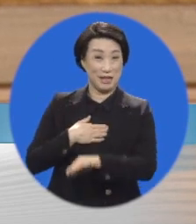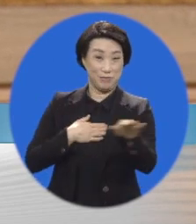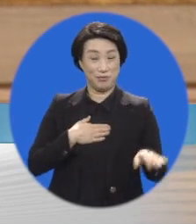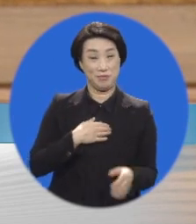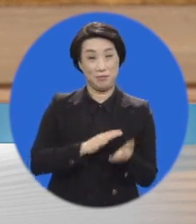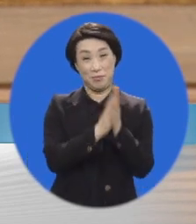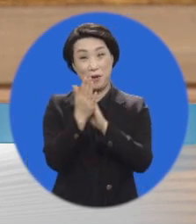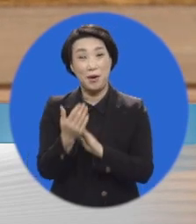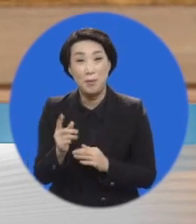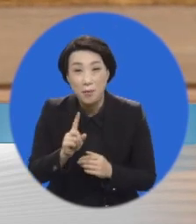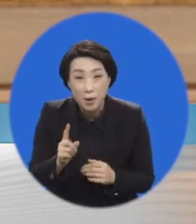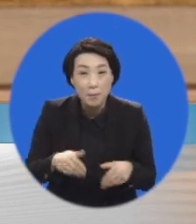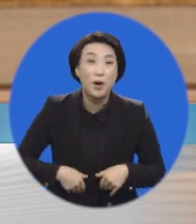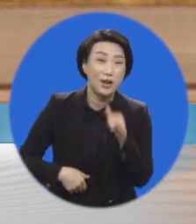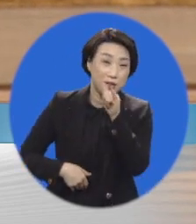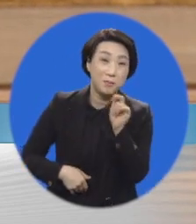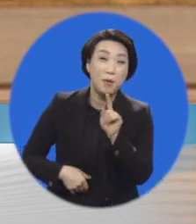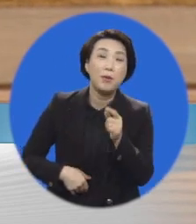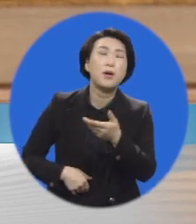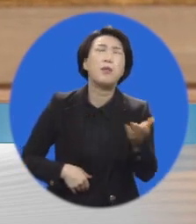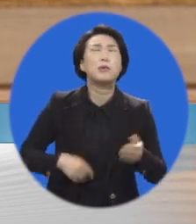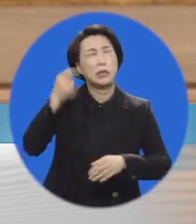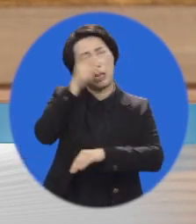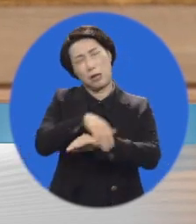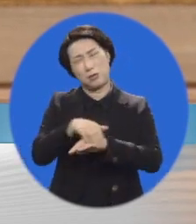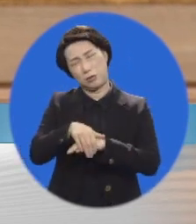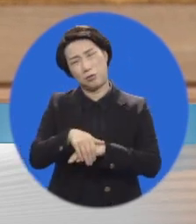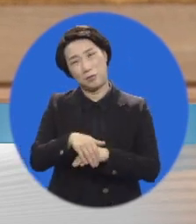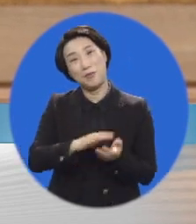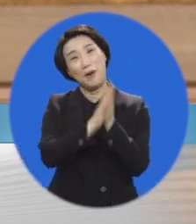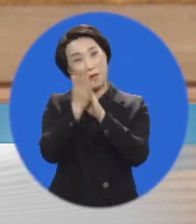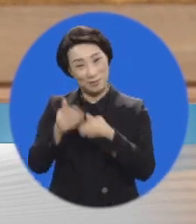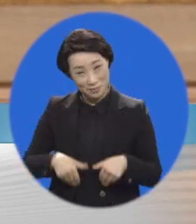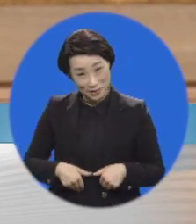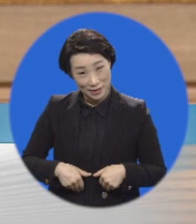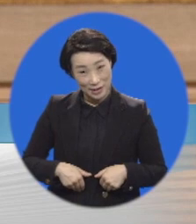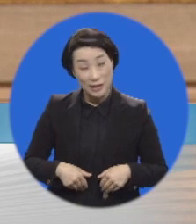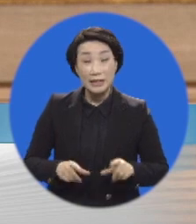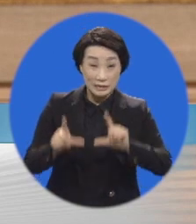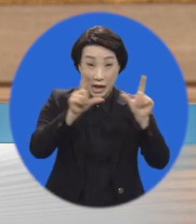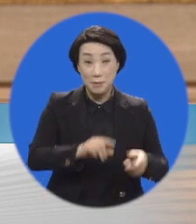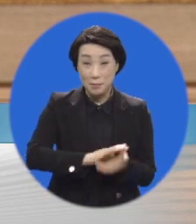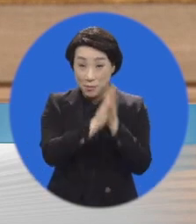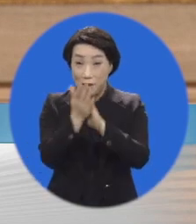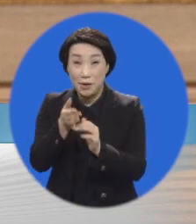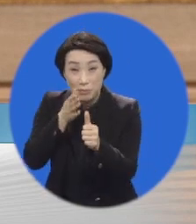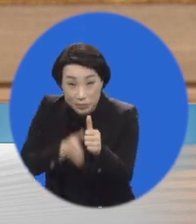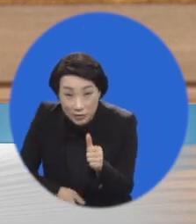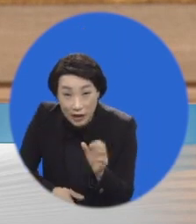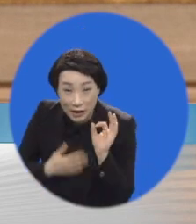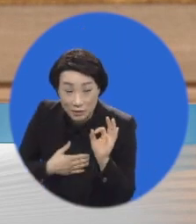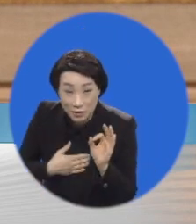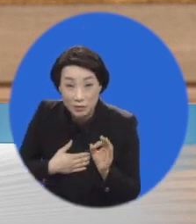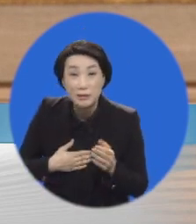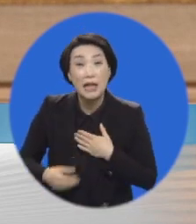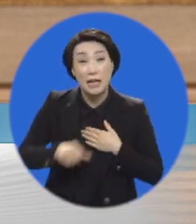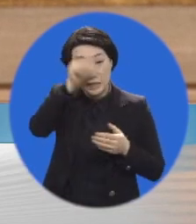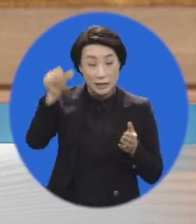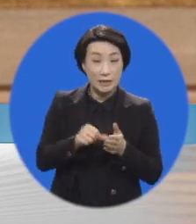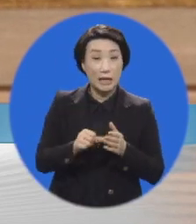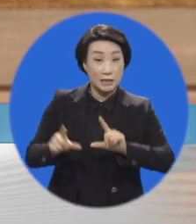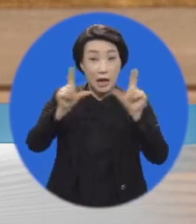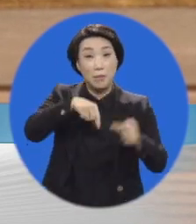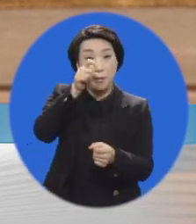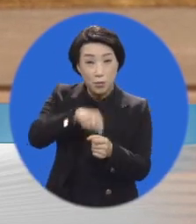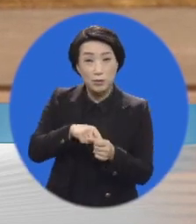있는 것이 무엇이냐? 철계가 변해야 된다. 삶이 변해야 된다. 내 인생의 삶의